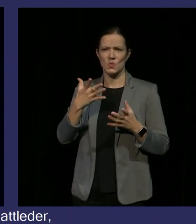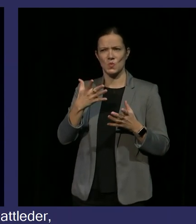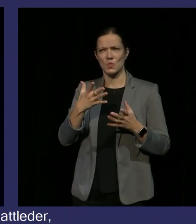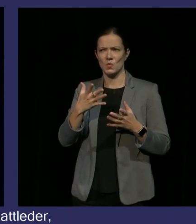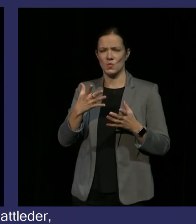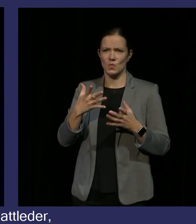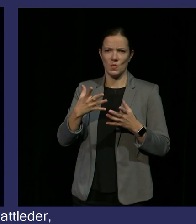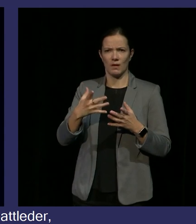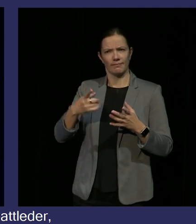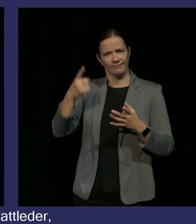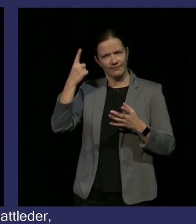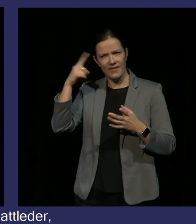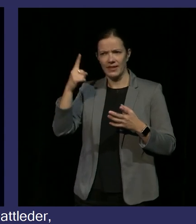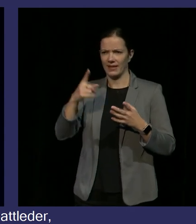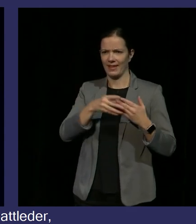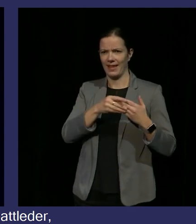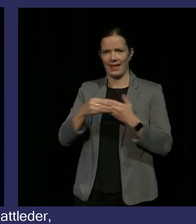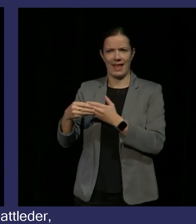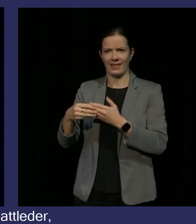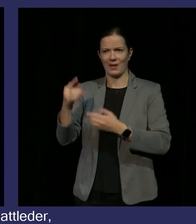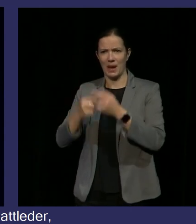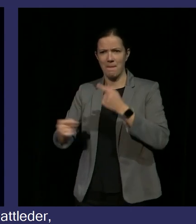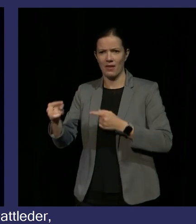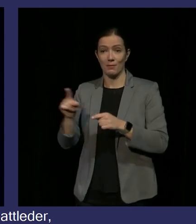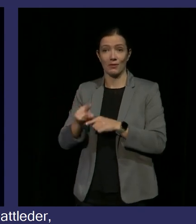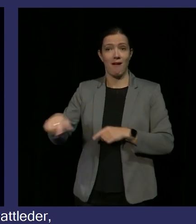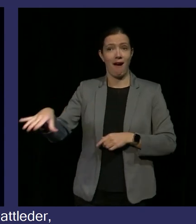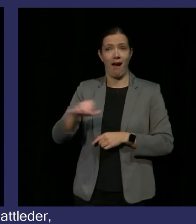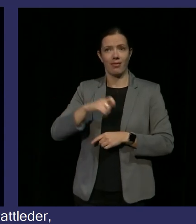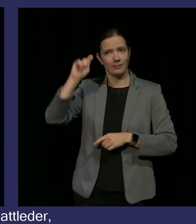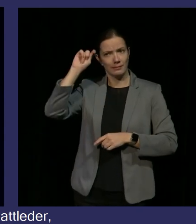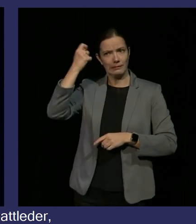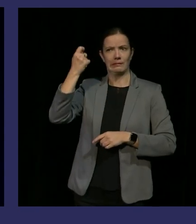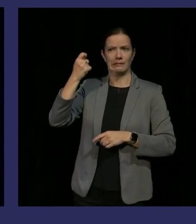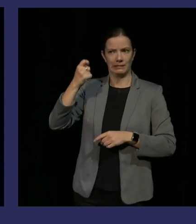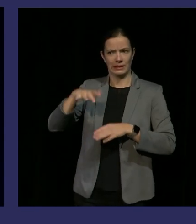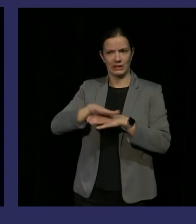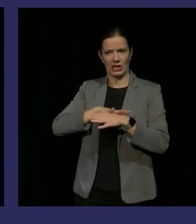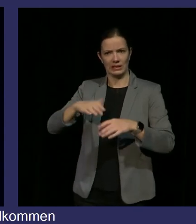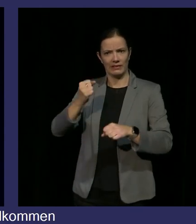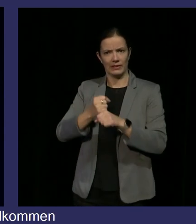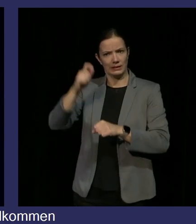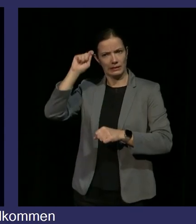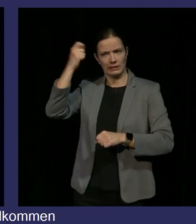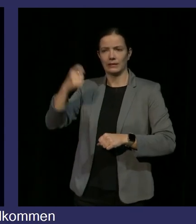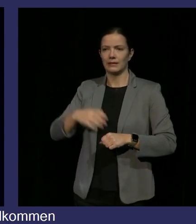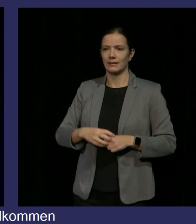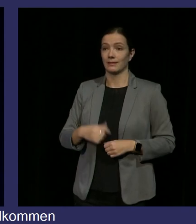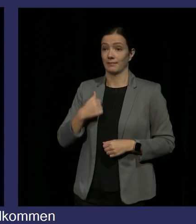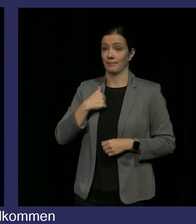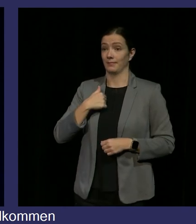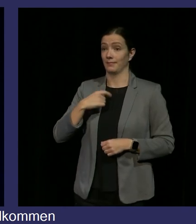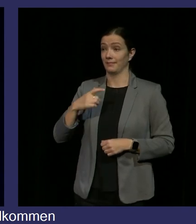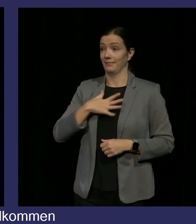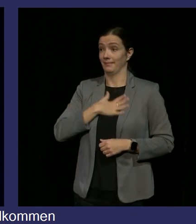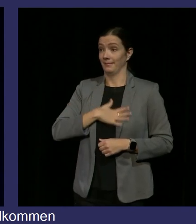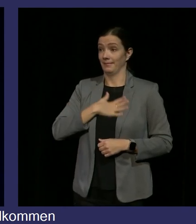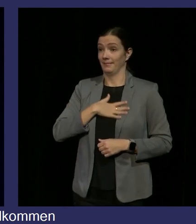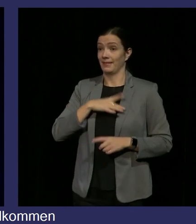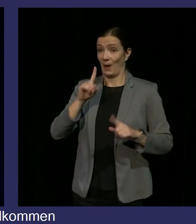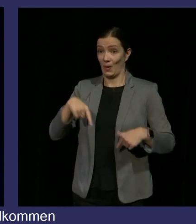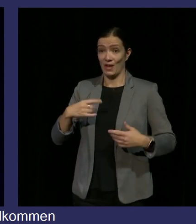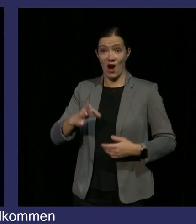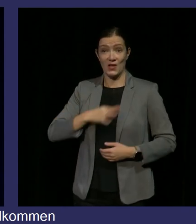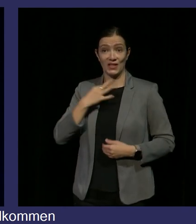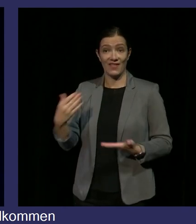dreven debattleder, sånn at vi alle skjerper sansene. Jeg er stolt av å kunne